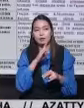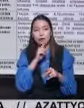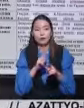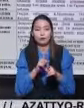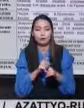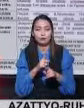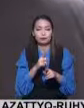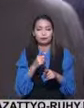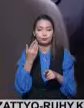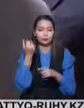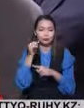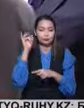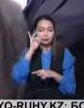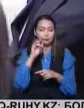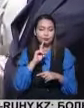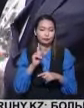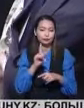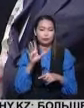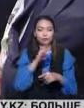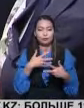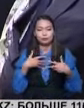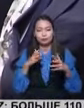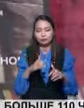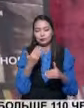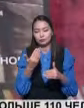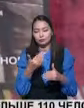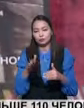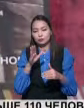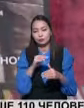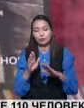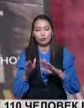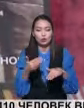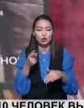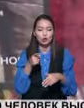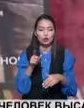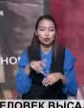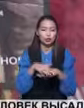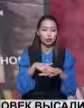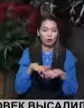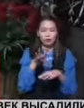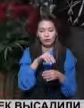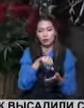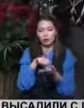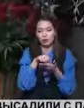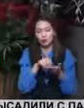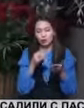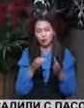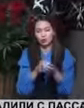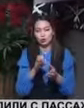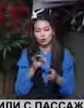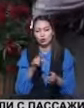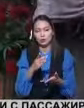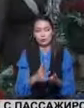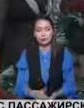орденами и медалями были награждены свыше 100 000 воинов из Казахстана. Более 500 человек удостоены звания Героя Советского Союза. Наргиза Такижанова,